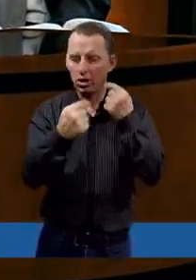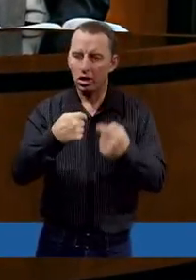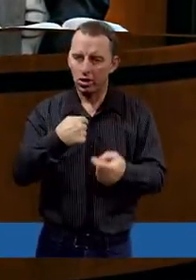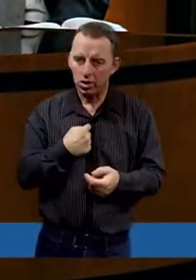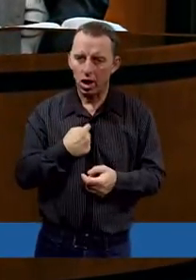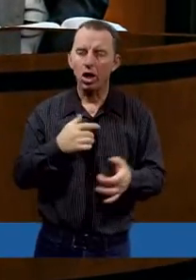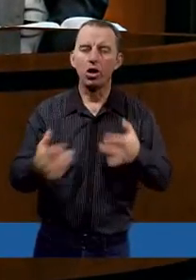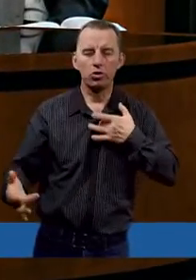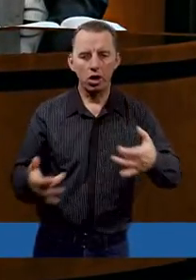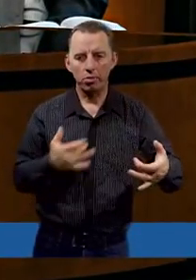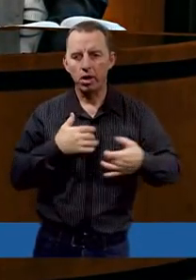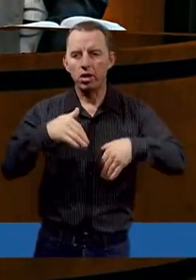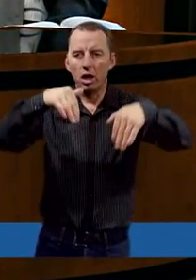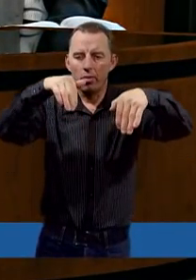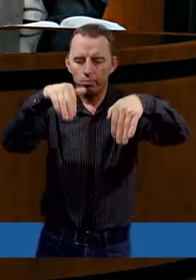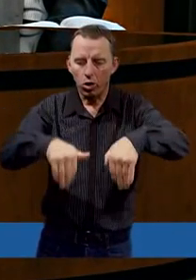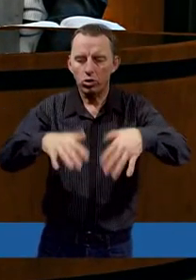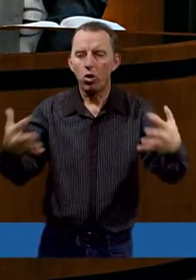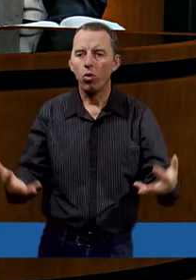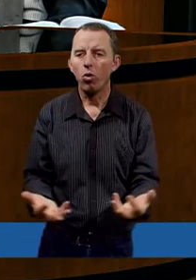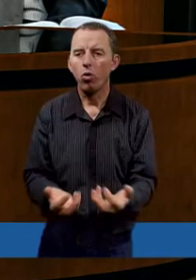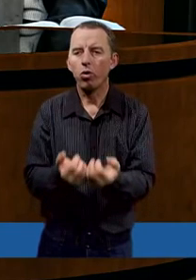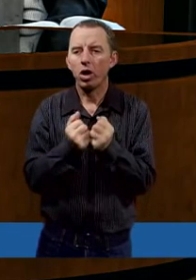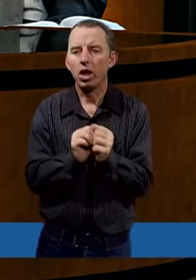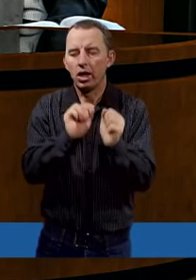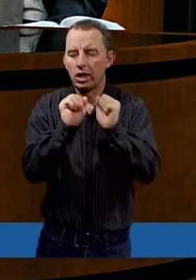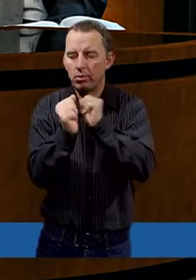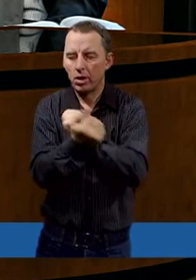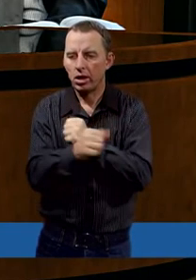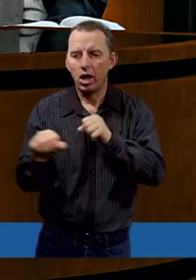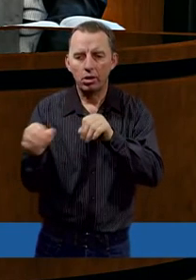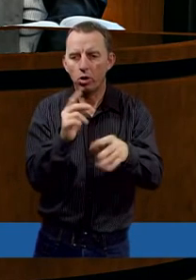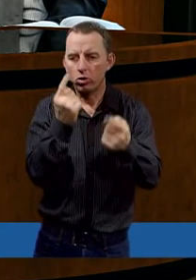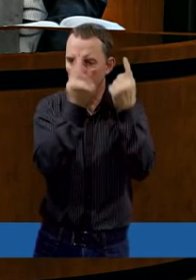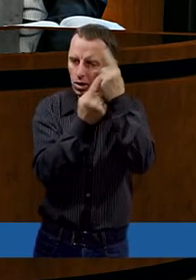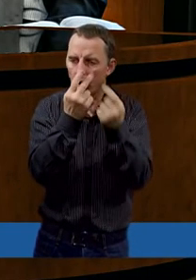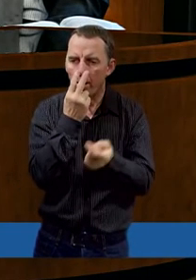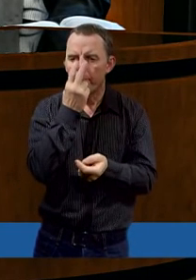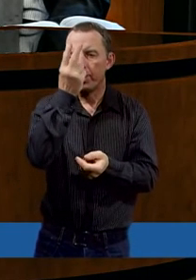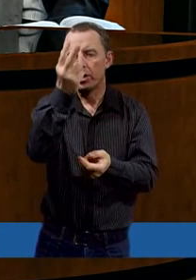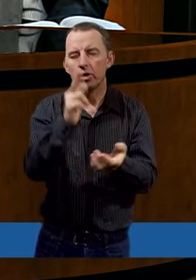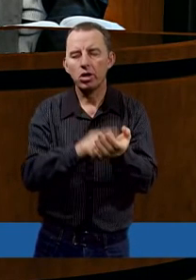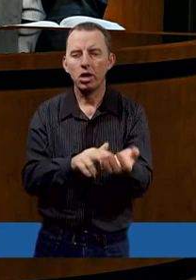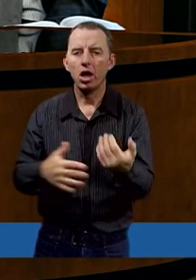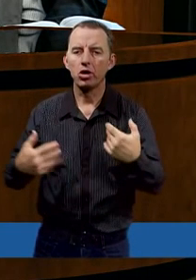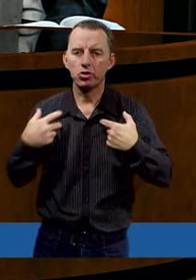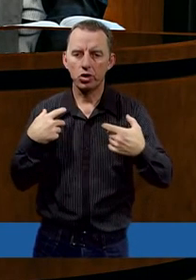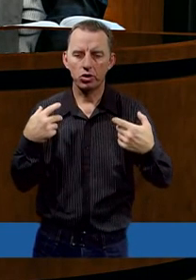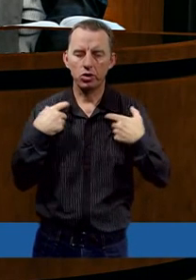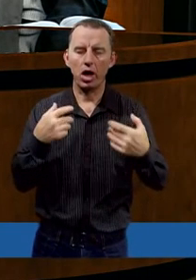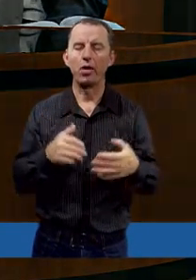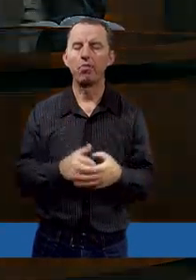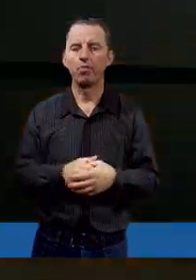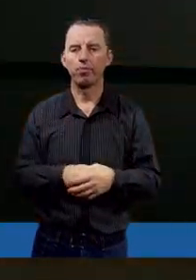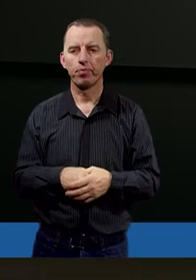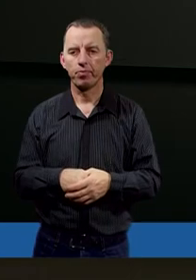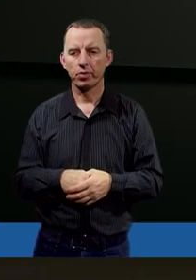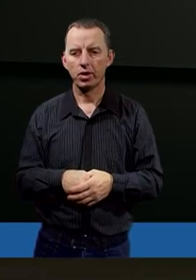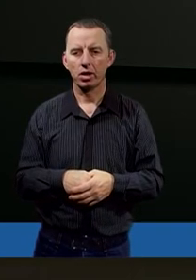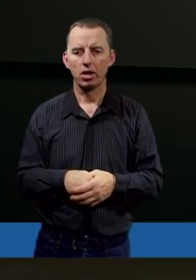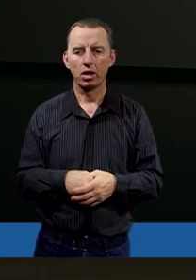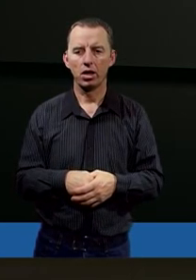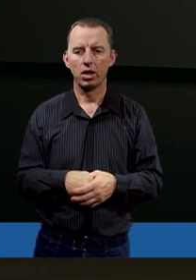niekiedy cierpienie może u człowieka uratować. On zmienia sposób myślenia i patrzenia na życie. Mm-hmm.